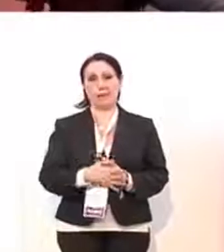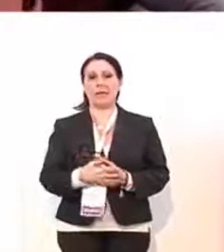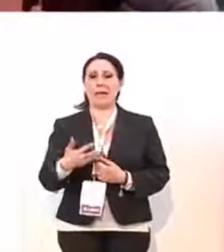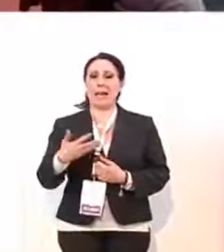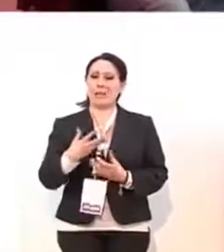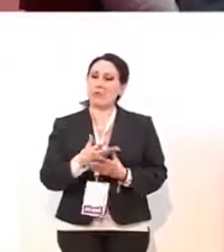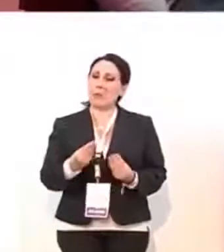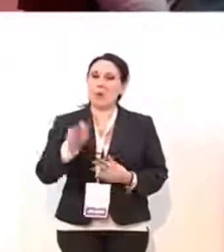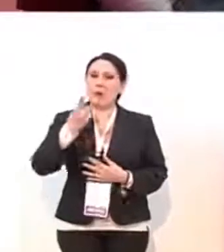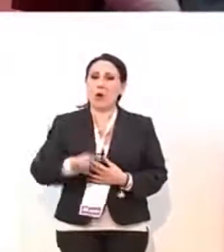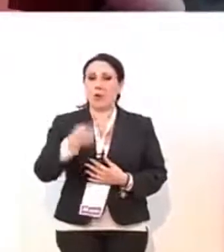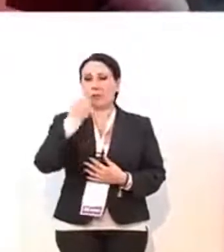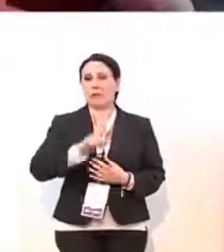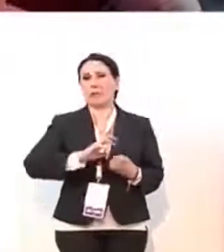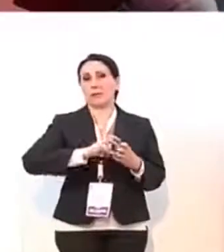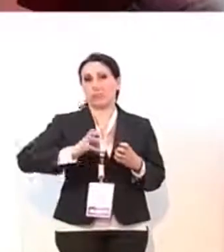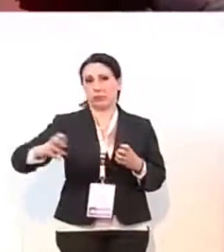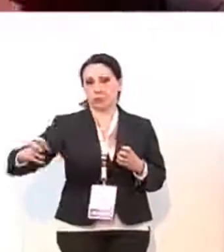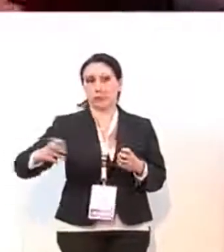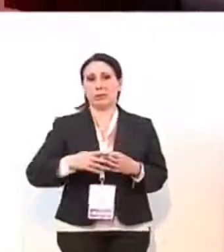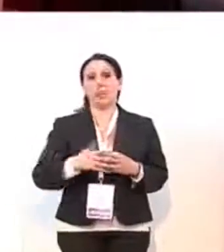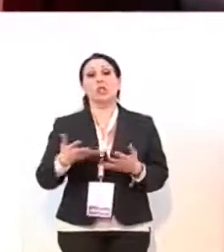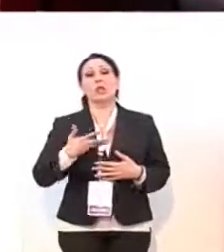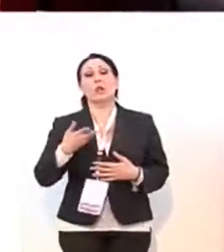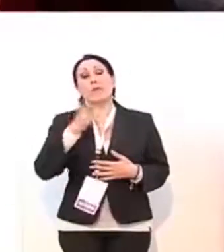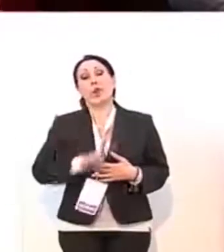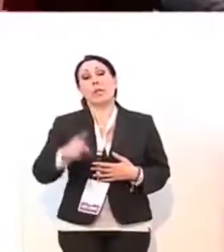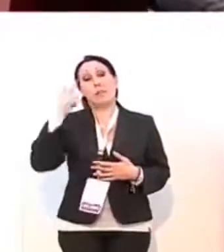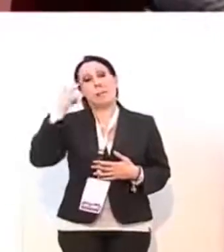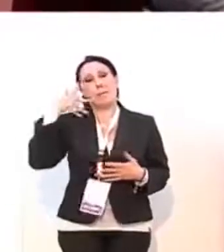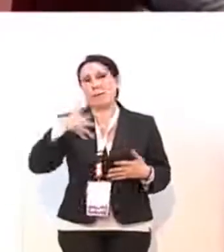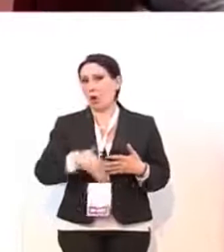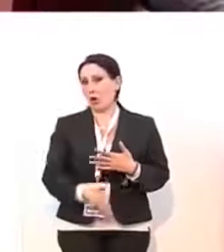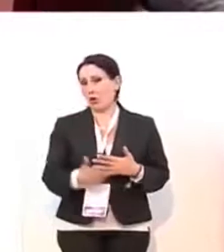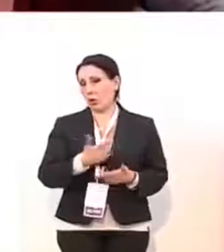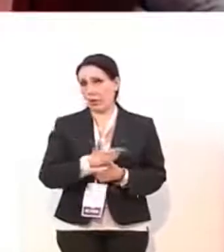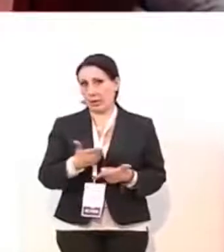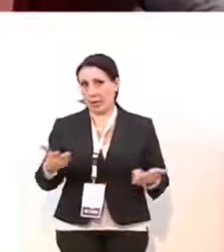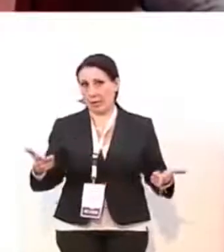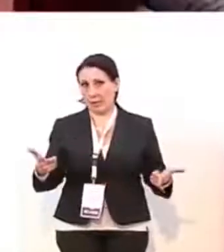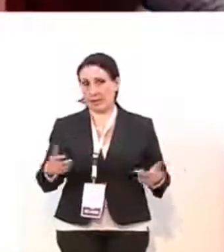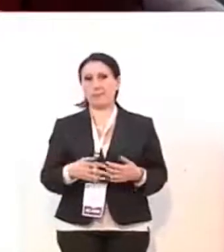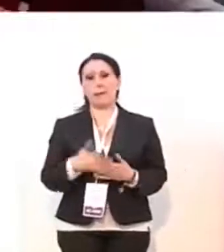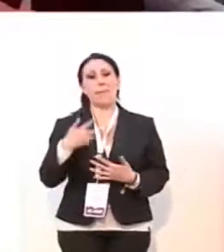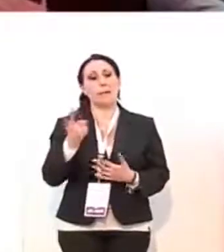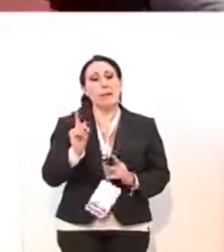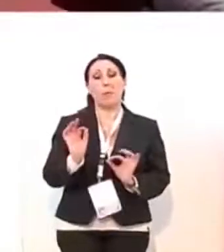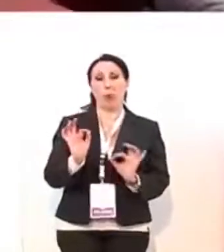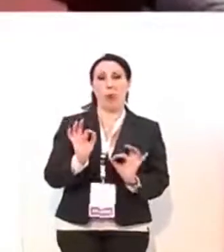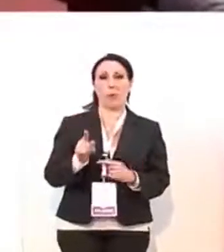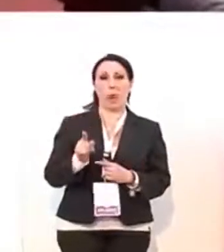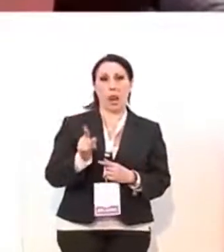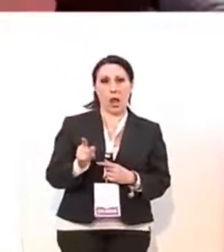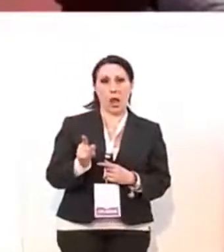fisica, ma c'è per esempio la violenza psicologica, che spesso è quasi più grave. Io so che lei di recente è stata protagonista di